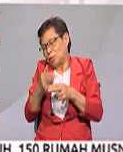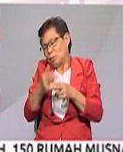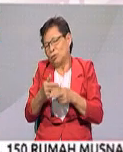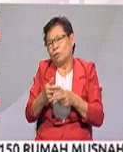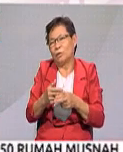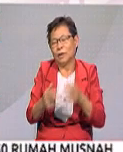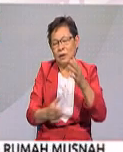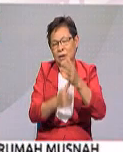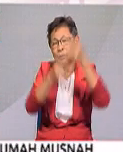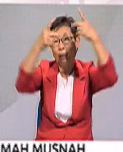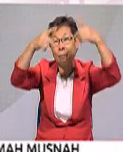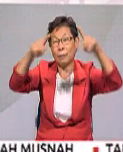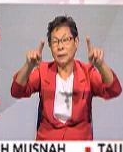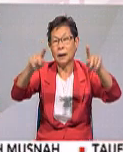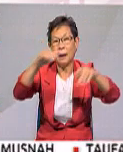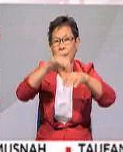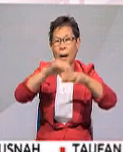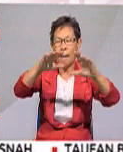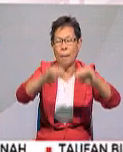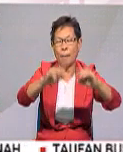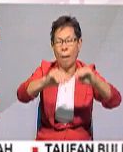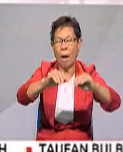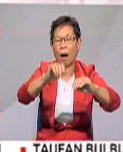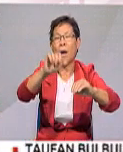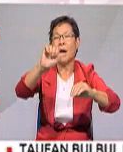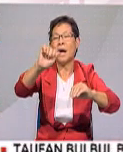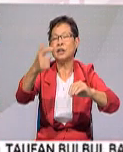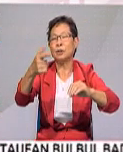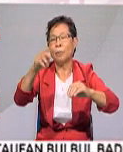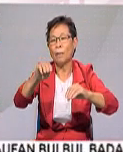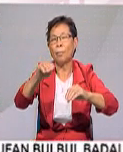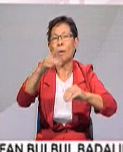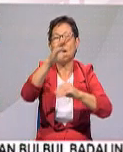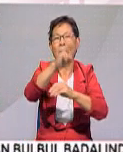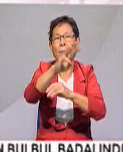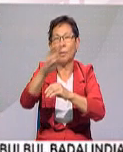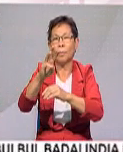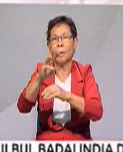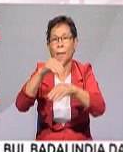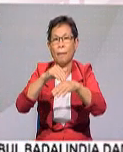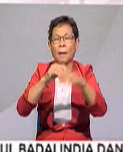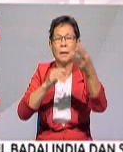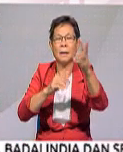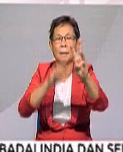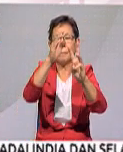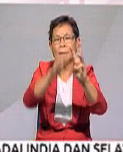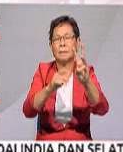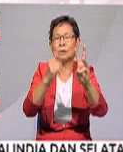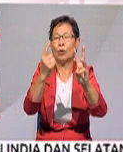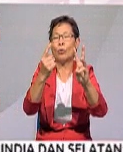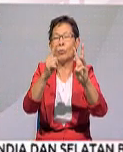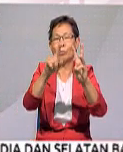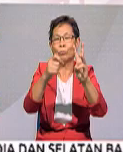jawatan Timbalan Presiden pada mesyuarat agung tahunan AGM ke-66 16 November